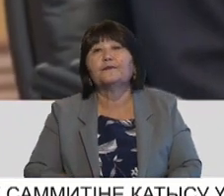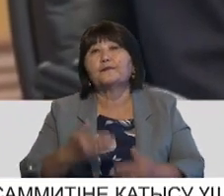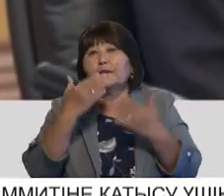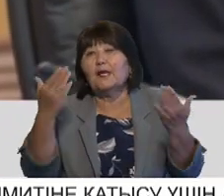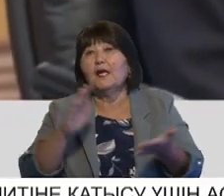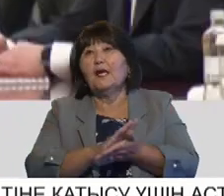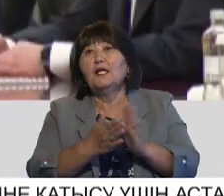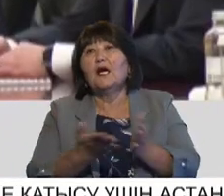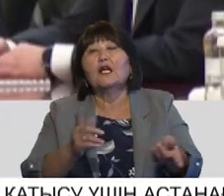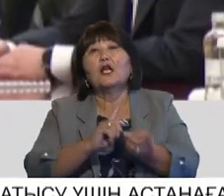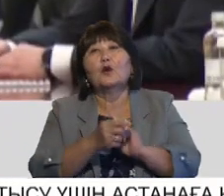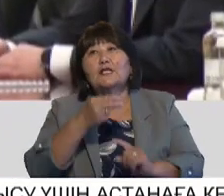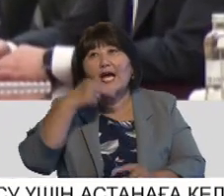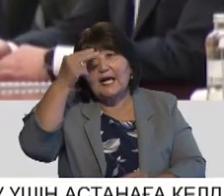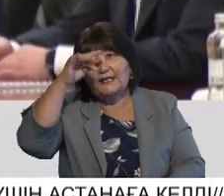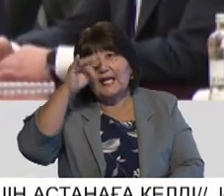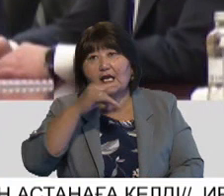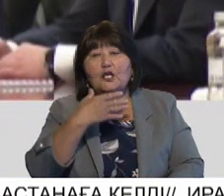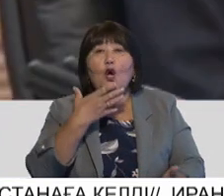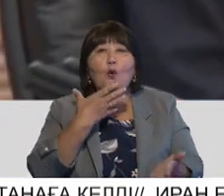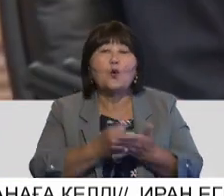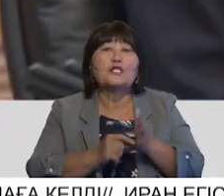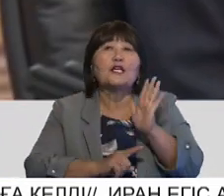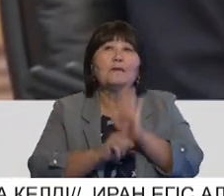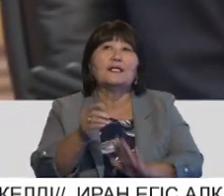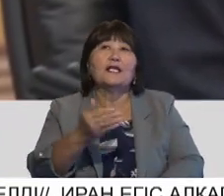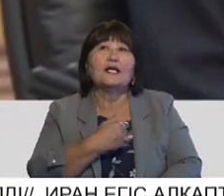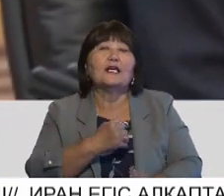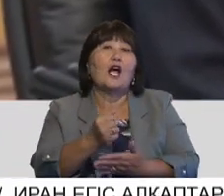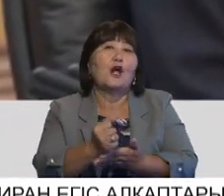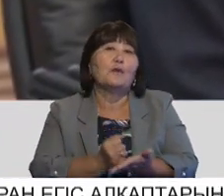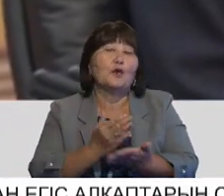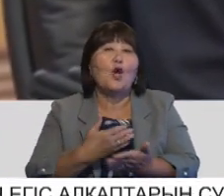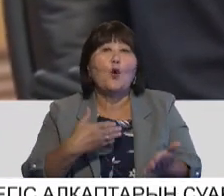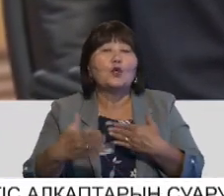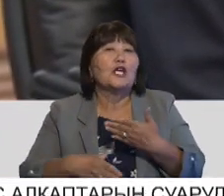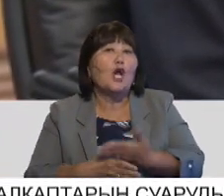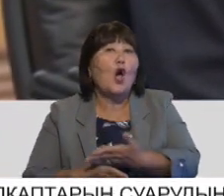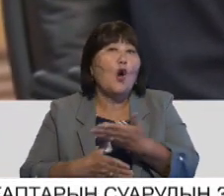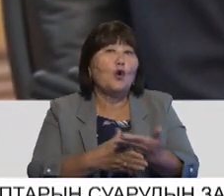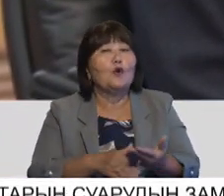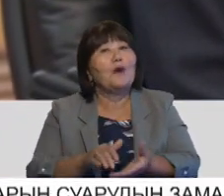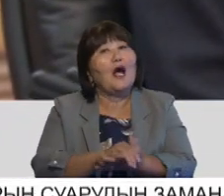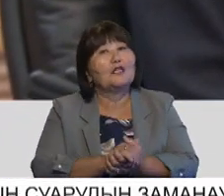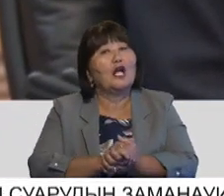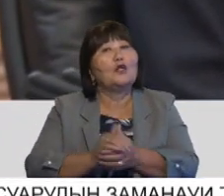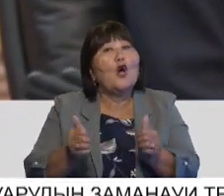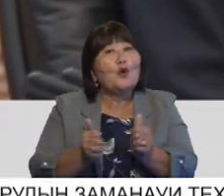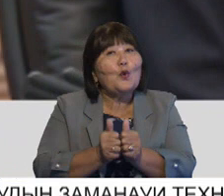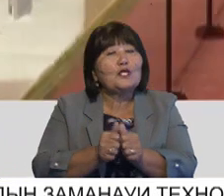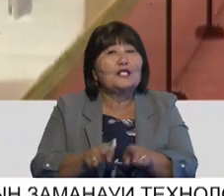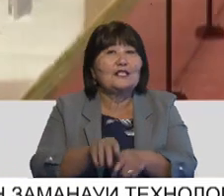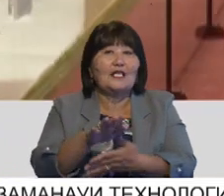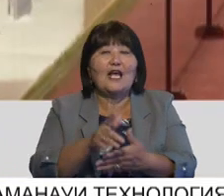Халықаралық жағдай қалай өзгерсе де Қытай мен Қазақстан өздерінің бастапқы ниеттерін берік ұстанып, өзара көмек көрсетіп, тату көршілік концепциясын